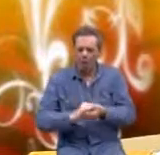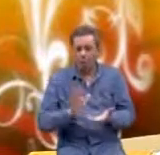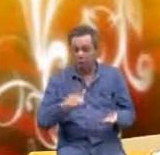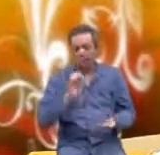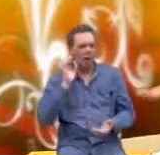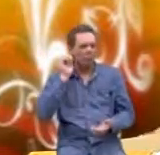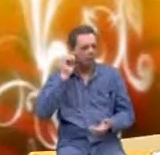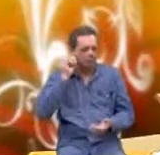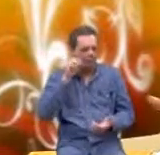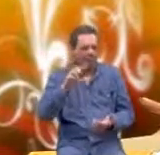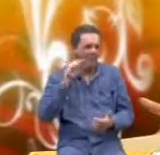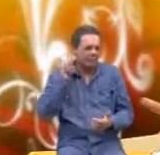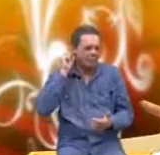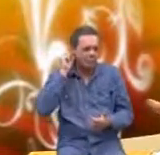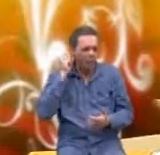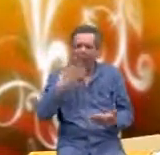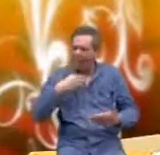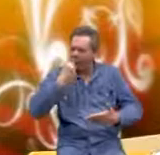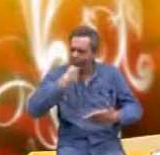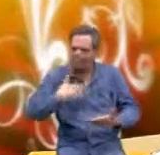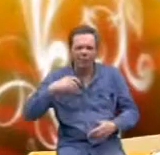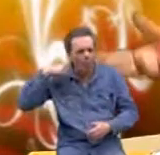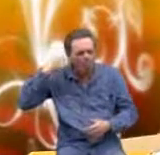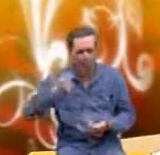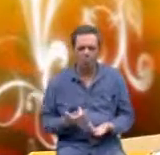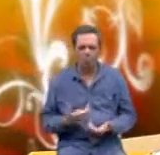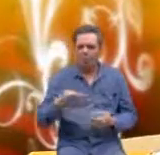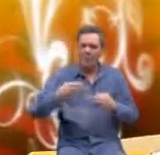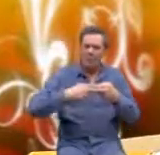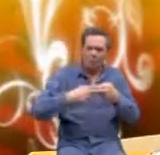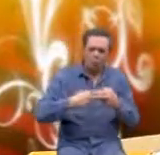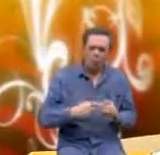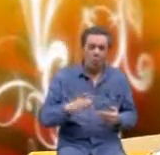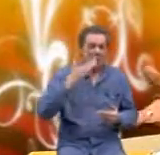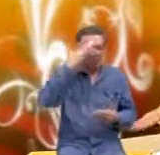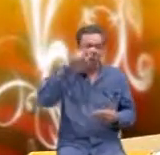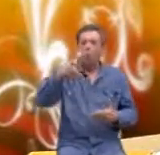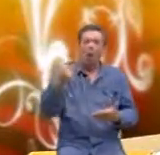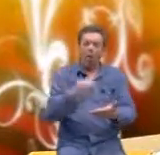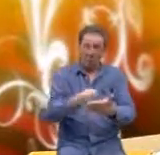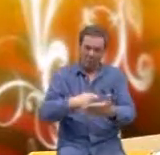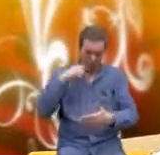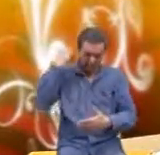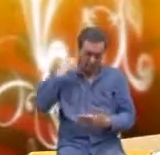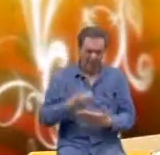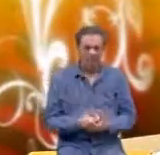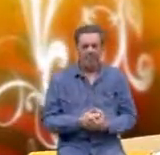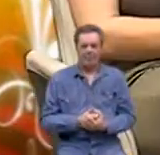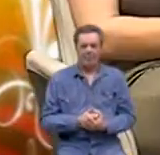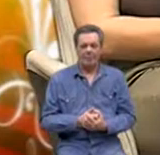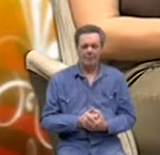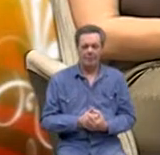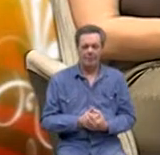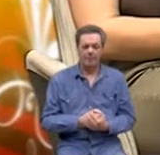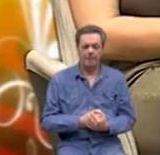je izrecitirala svoju pjesmu što piše. Čak ni njeni susjedi nisu znali da je ona spisateljica ili